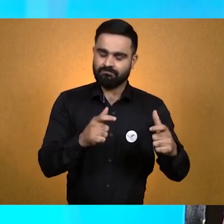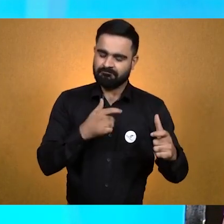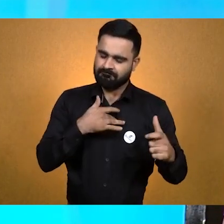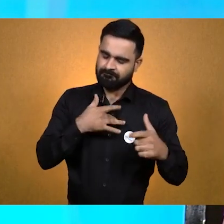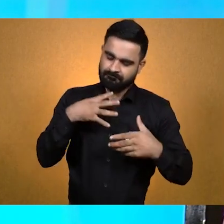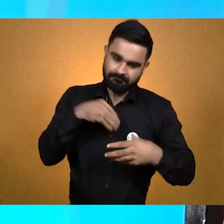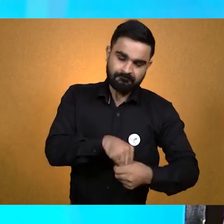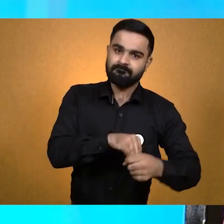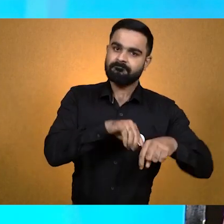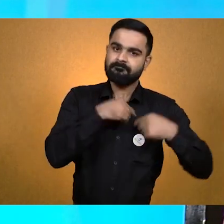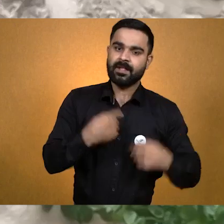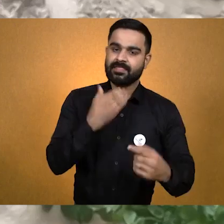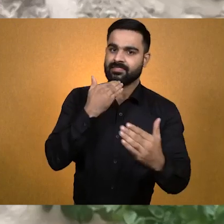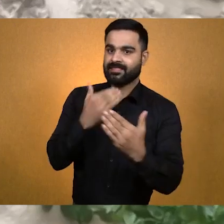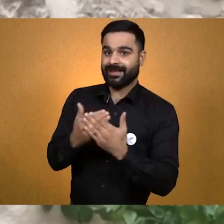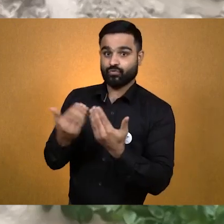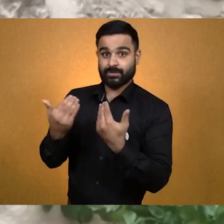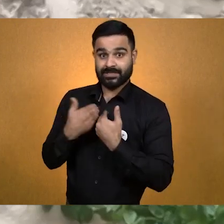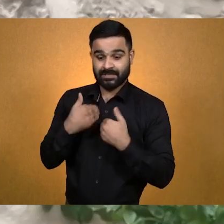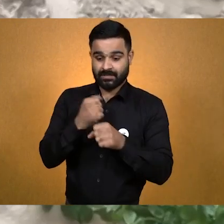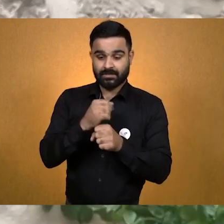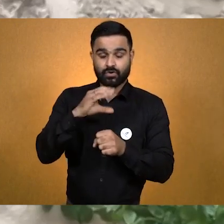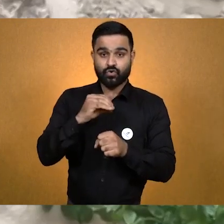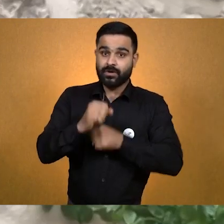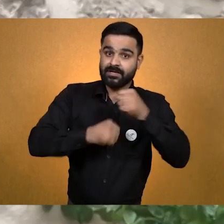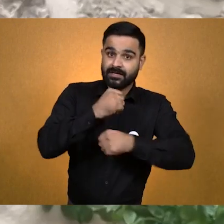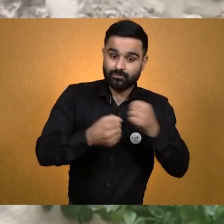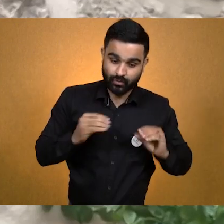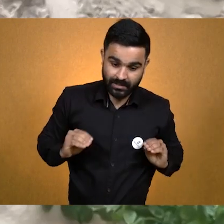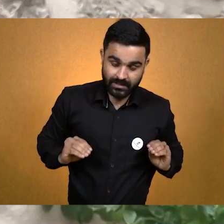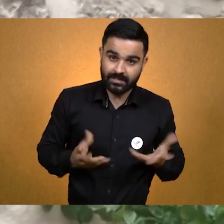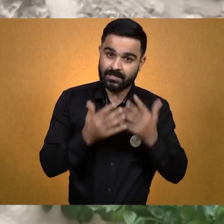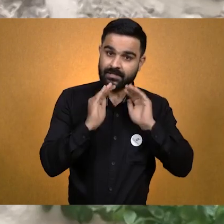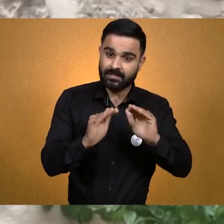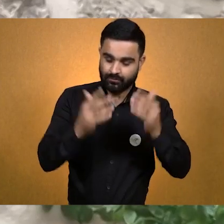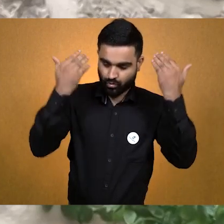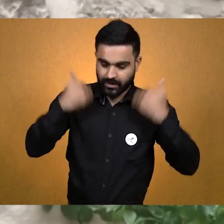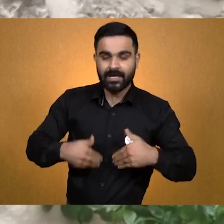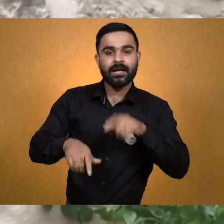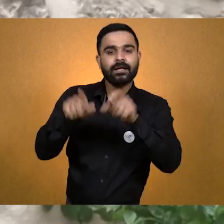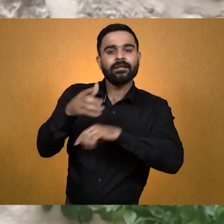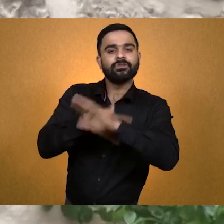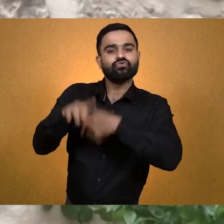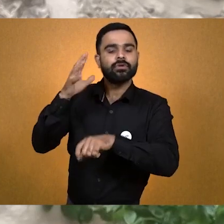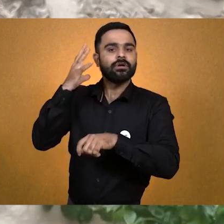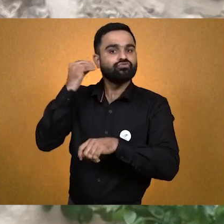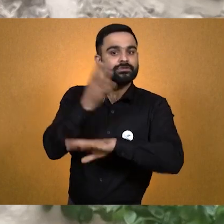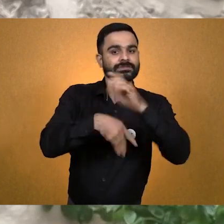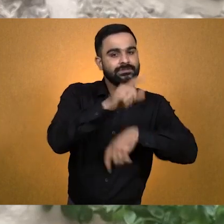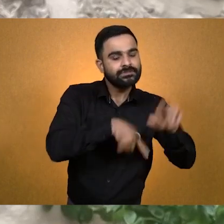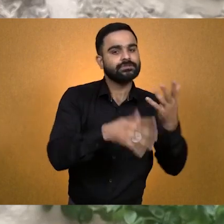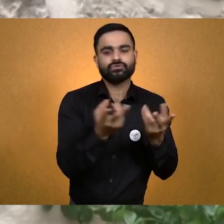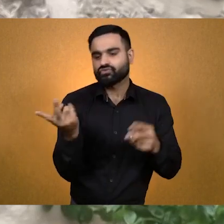है? थैंक यू वेरी मच. फॉर अस एट गो स्पोर्ट्स वी स्टार्टेड सपोर्टिंग एबल बॉडीड एथलीट्स एंड एथलीट्स विद